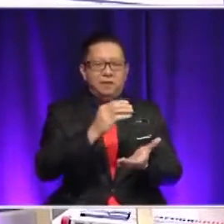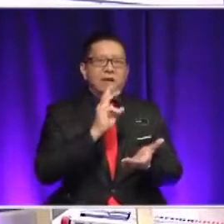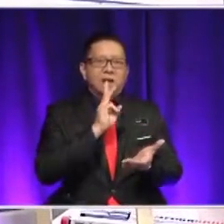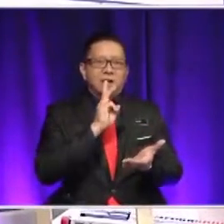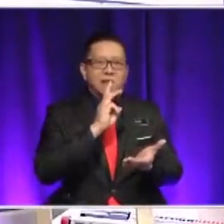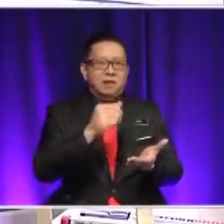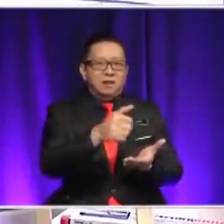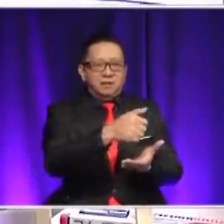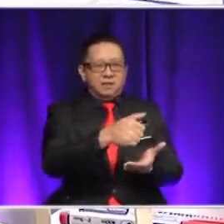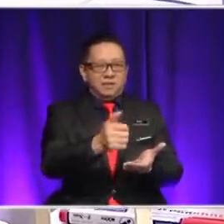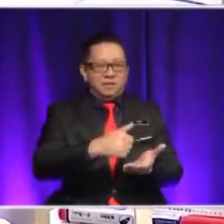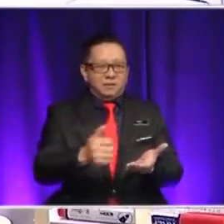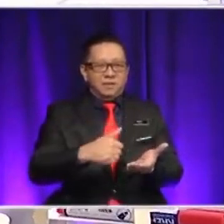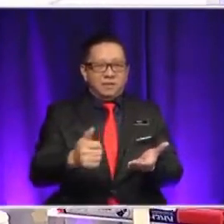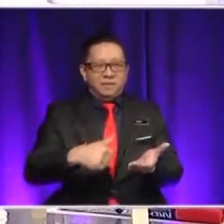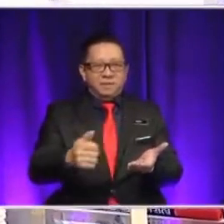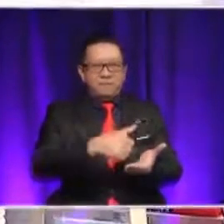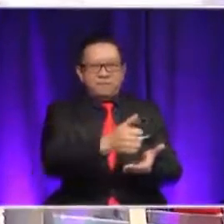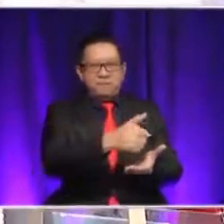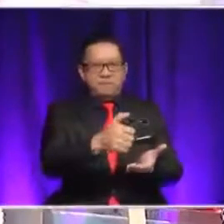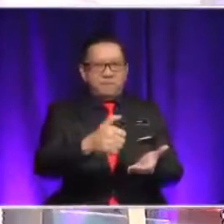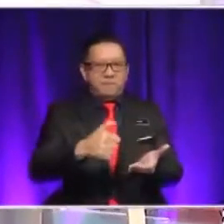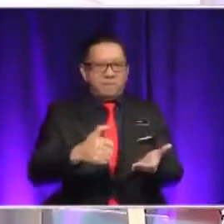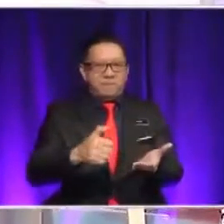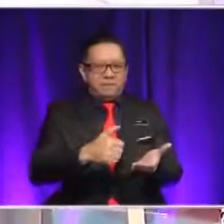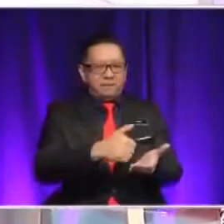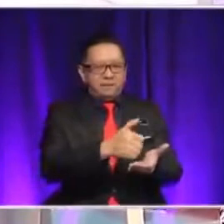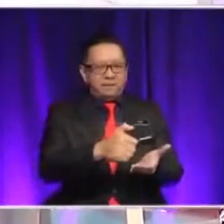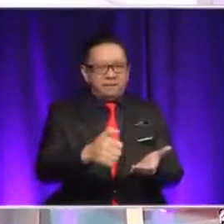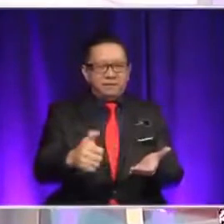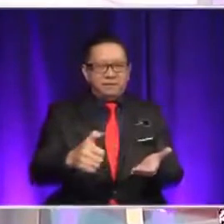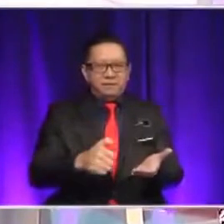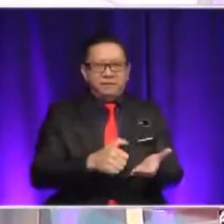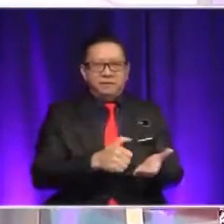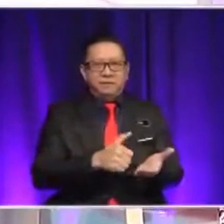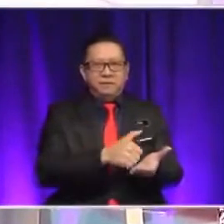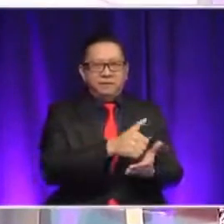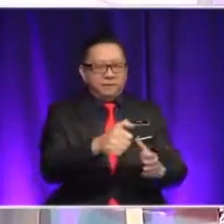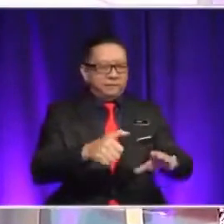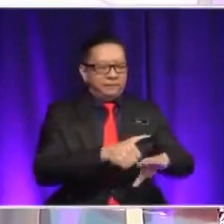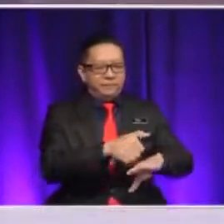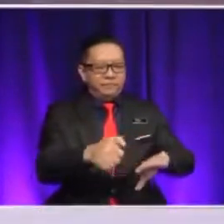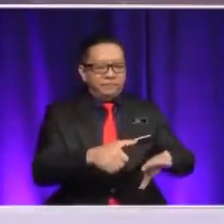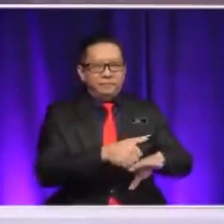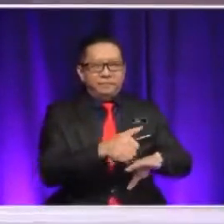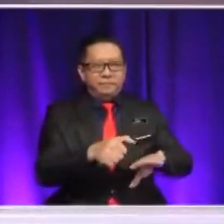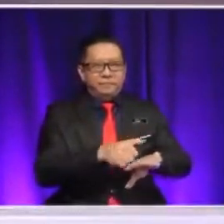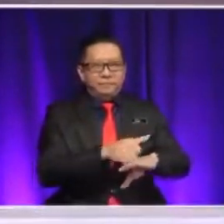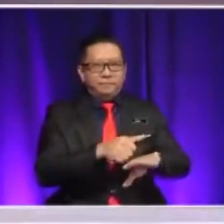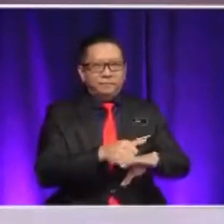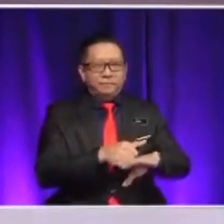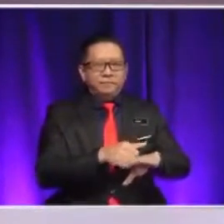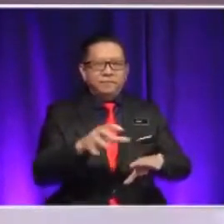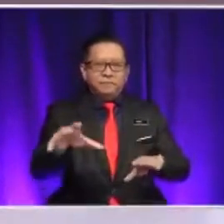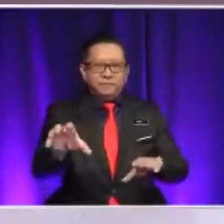boleh sempuh games ini tumbuh Aa selepas sembuh kita ambil Bonus